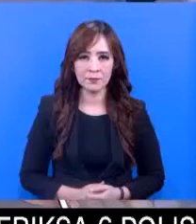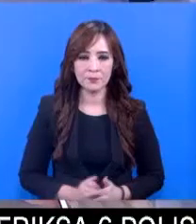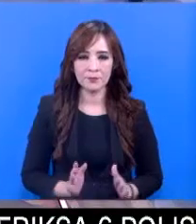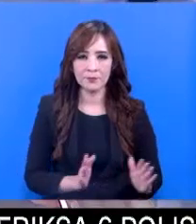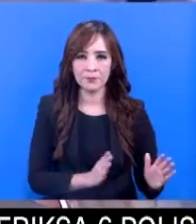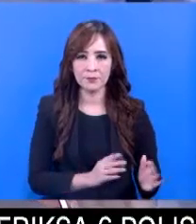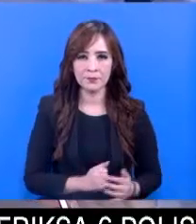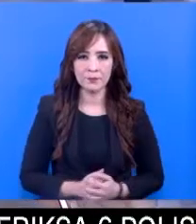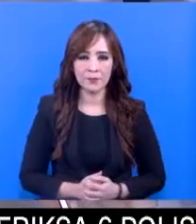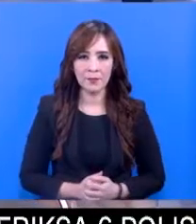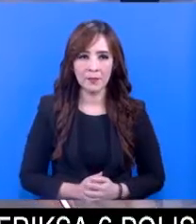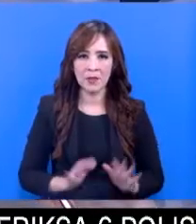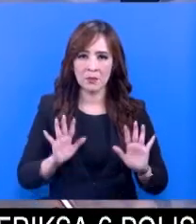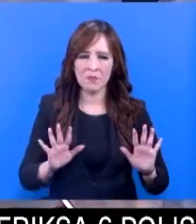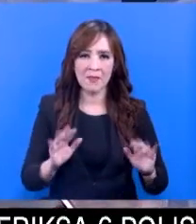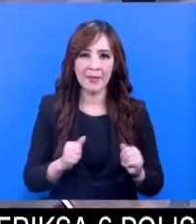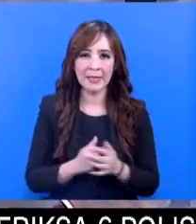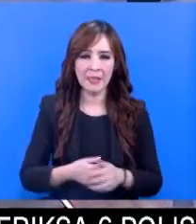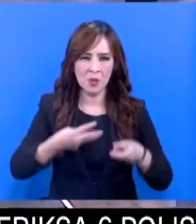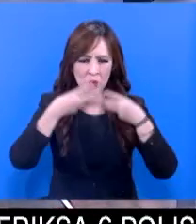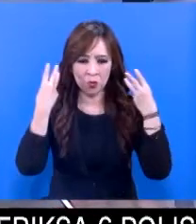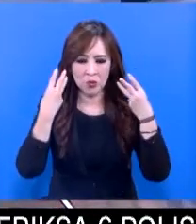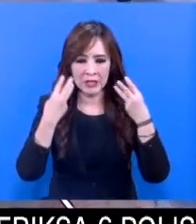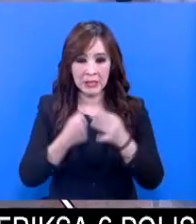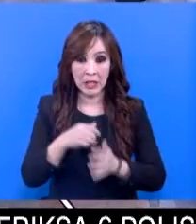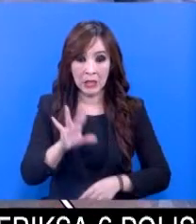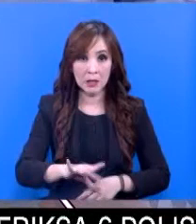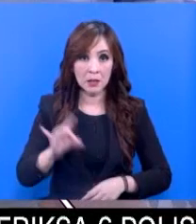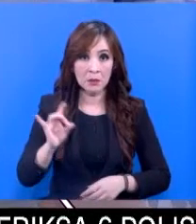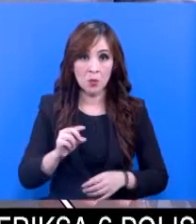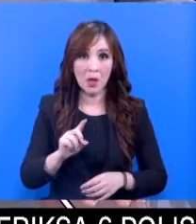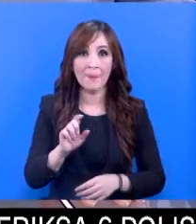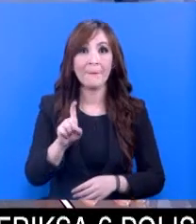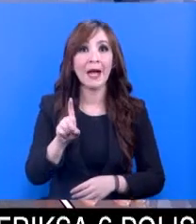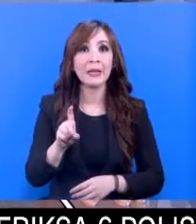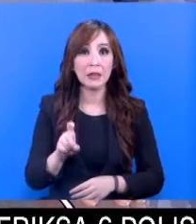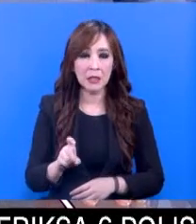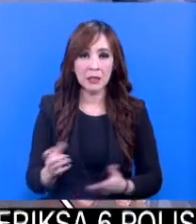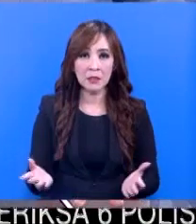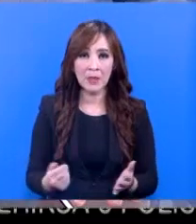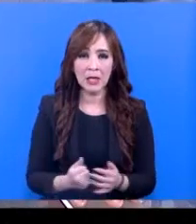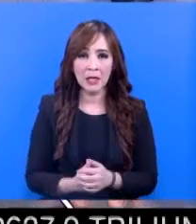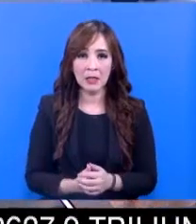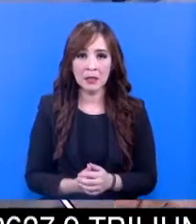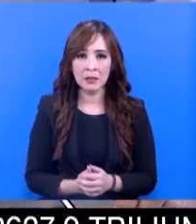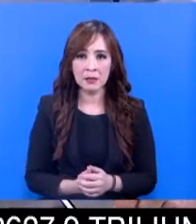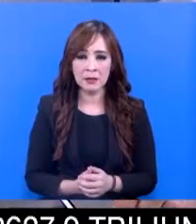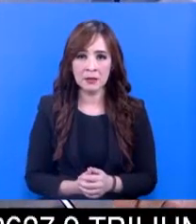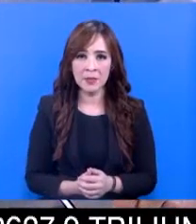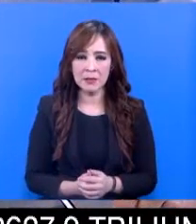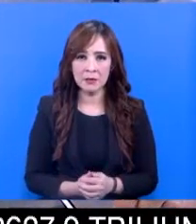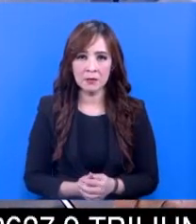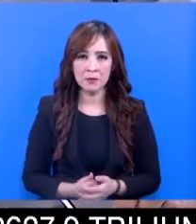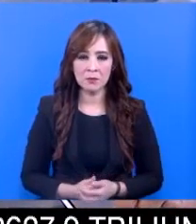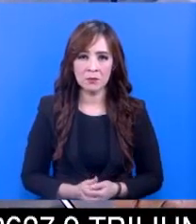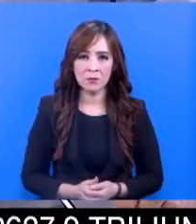Kita beralih ke informasi lain, puluhan kucing ditemukan mati misterius di Banjarmasin, Kalimantan Selatan. Warga Banjarmasin gempar karena pelaku